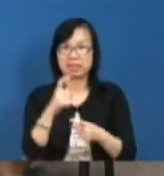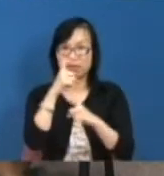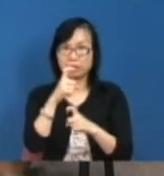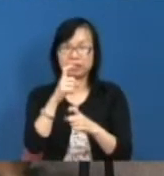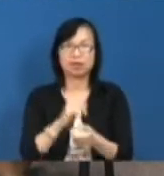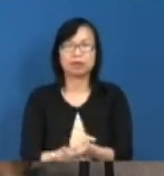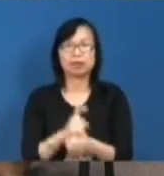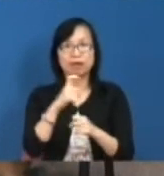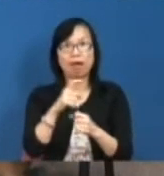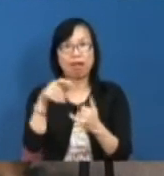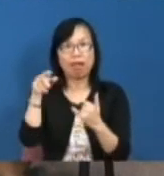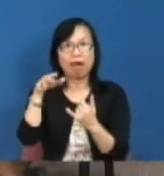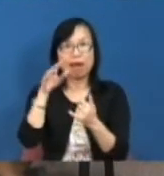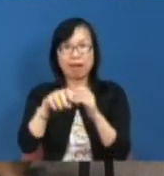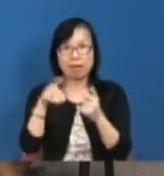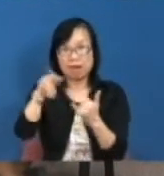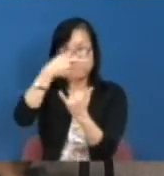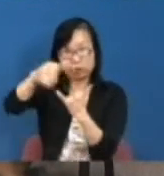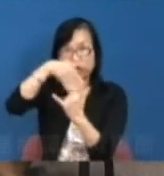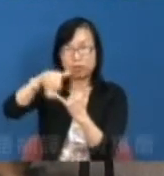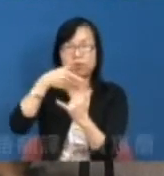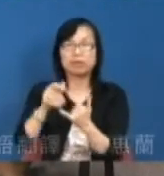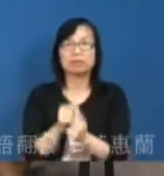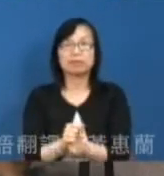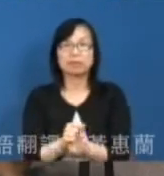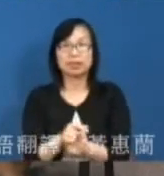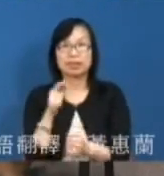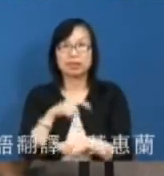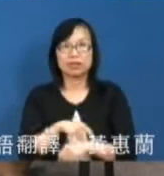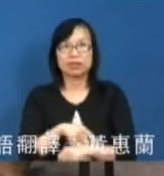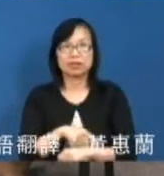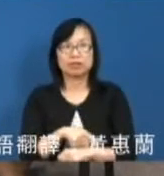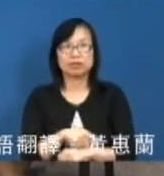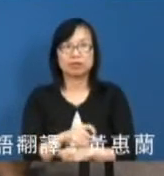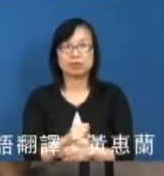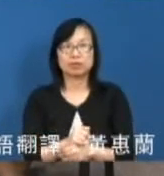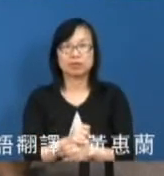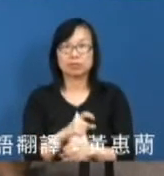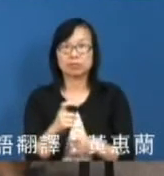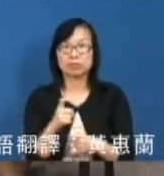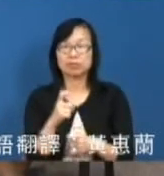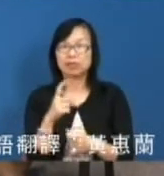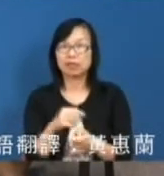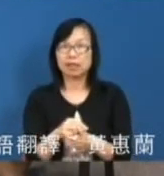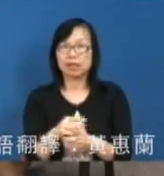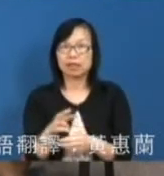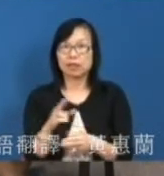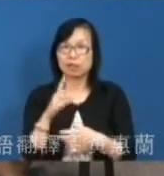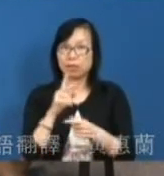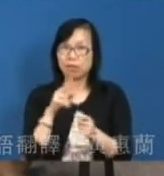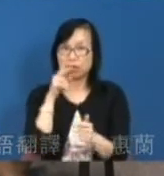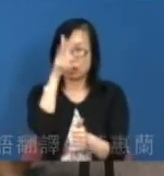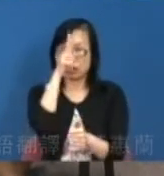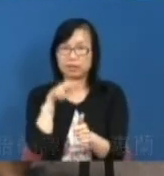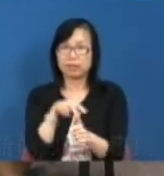重九一定講到登高啊，或者掃墓啊。咁所以我諗時到九月，對於而家香港嘅政治形勢啊、政局各方面啦、